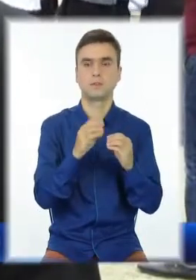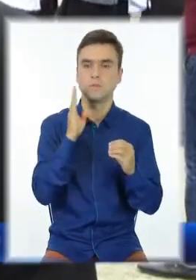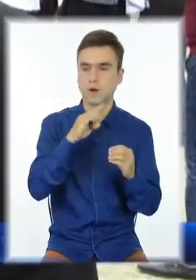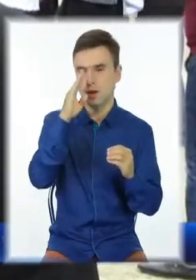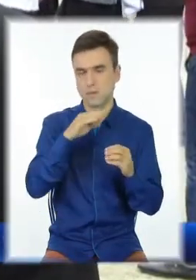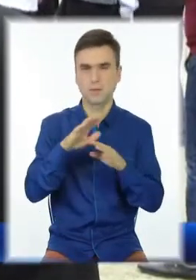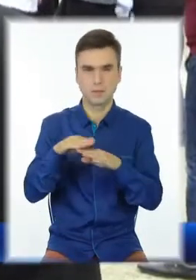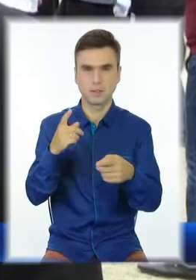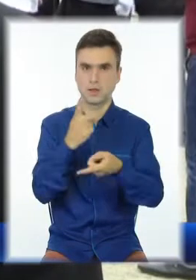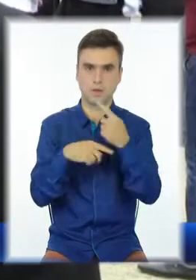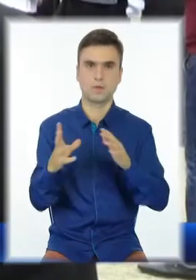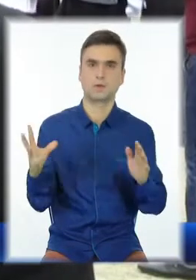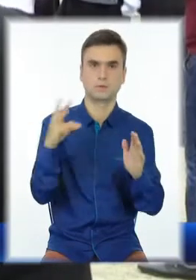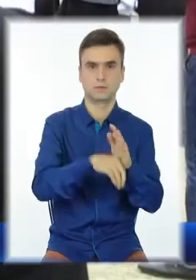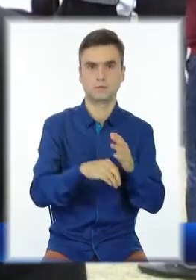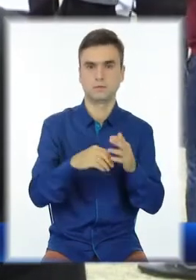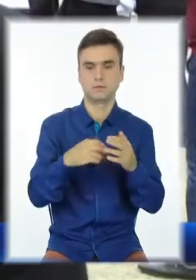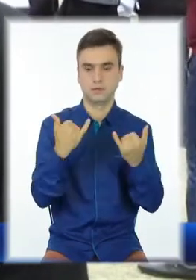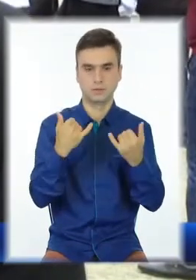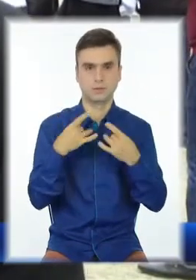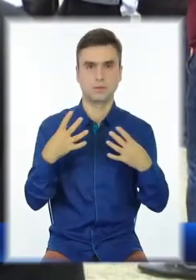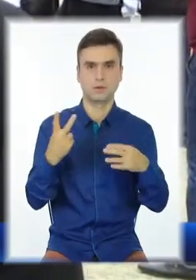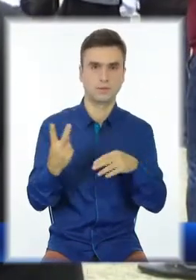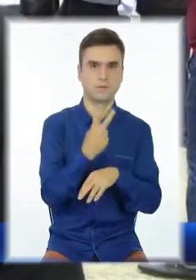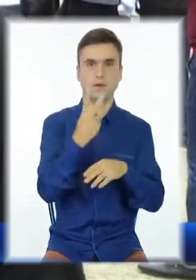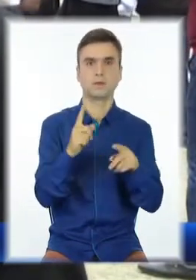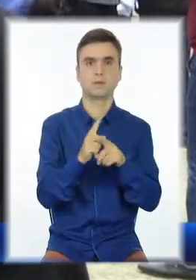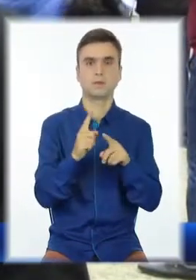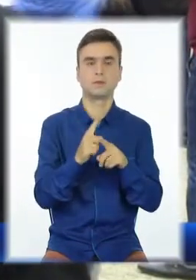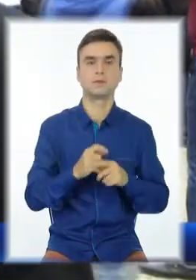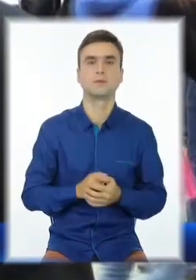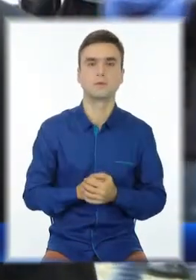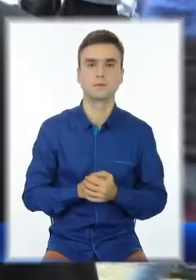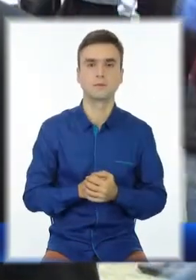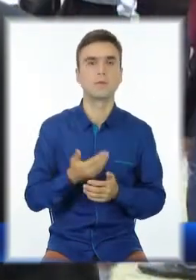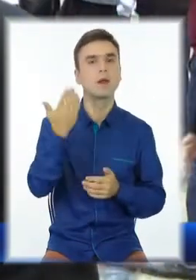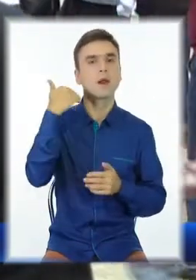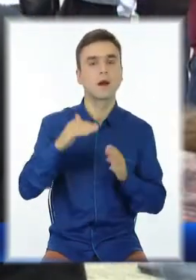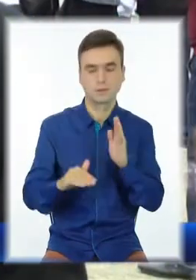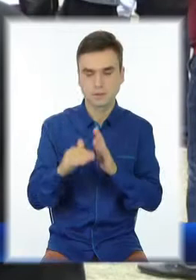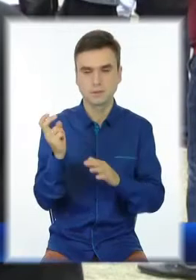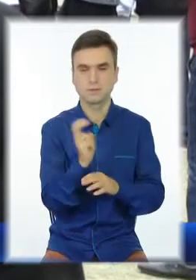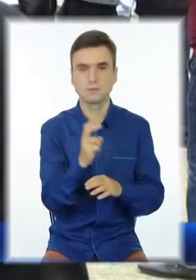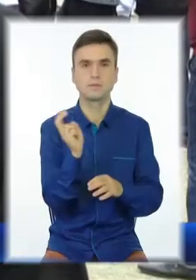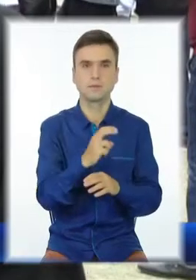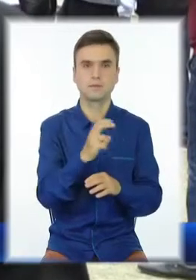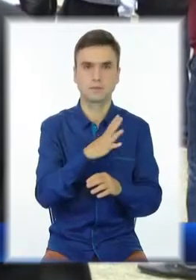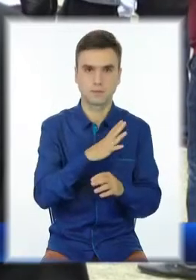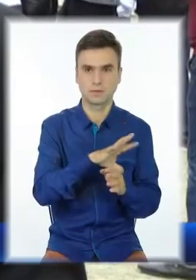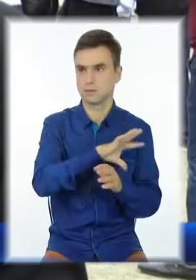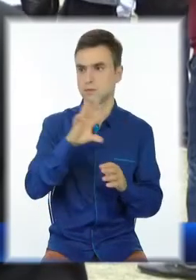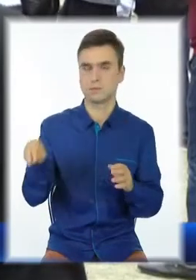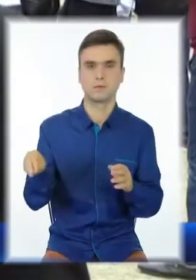стіни. І сьогодні в них подвійне свято, тому що окрім тих учнів, котрі ходили раніше в цю школу,